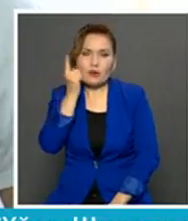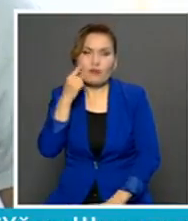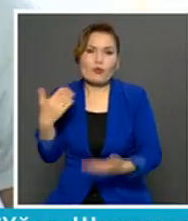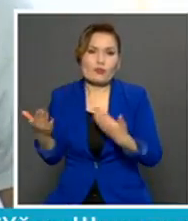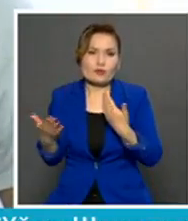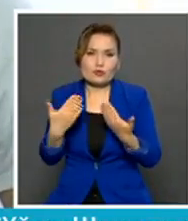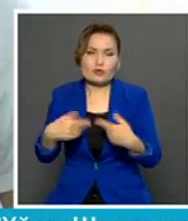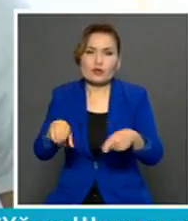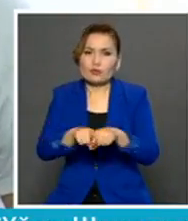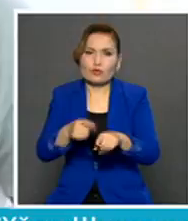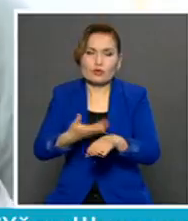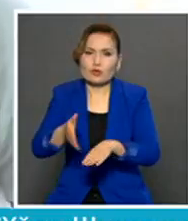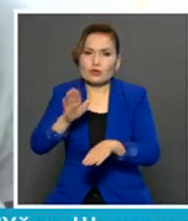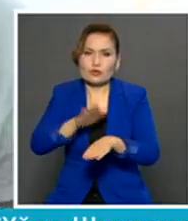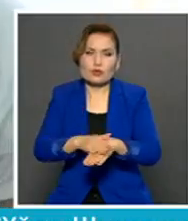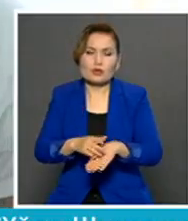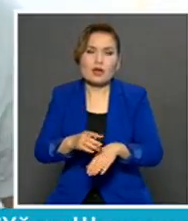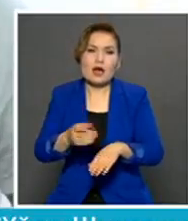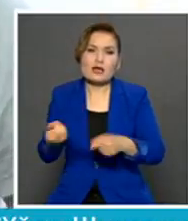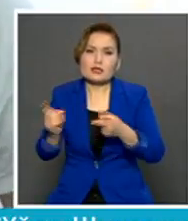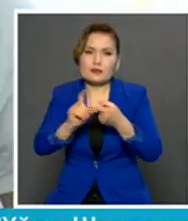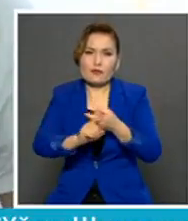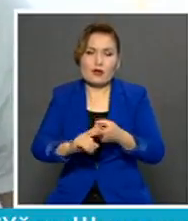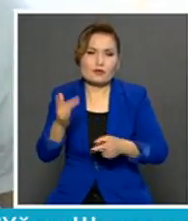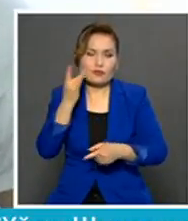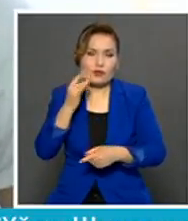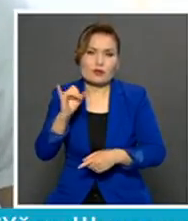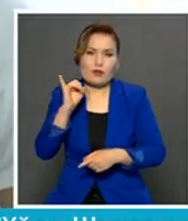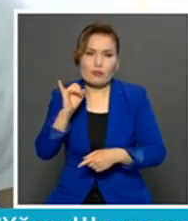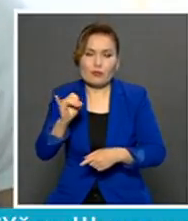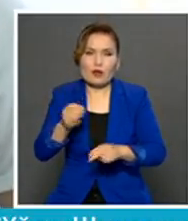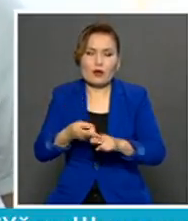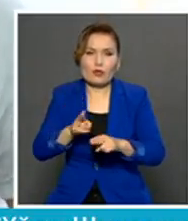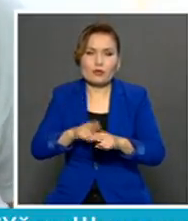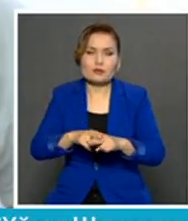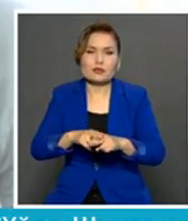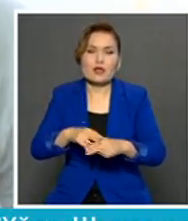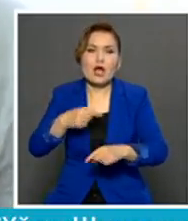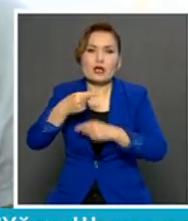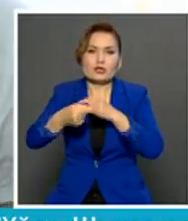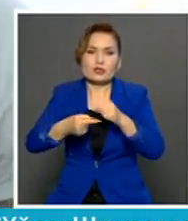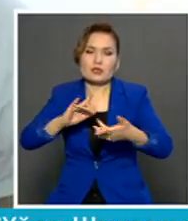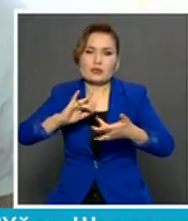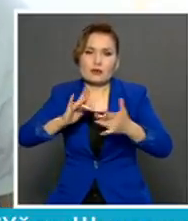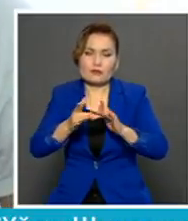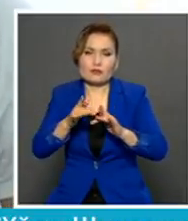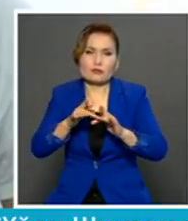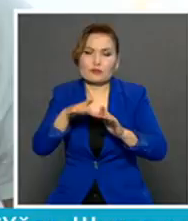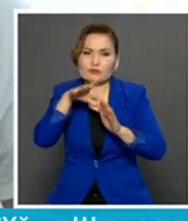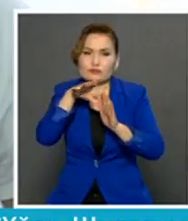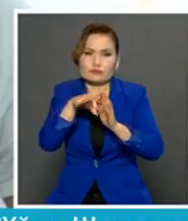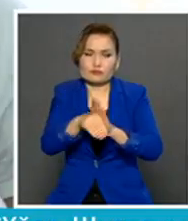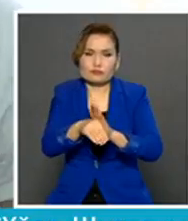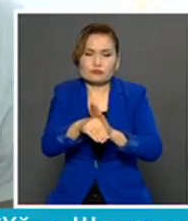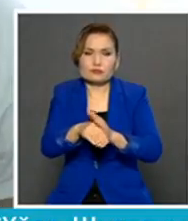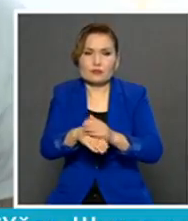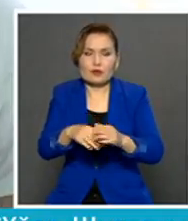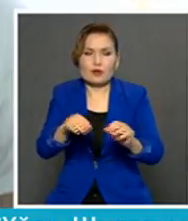Интернетке онлайнға кіріп, бірден кейін қарап керек материалдарды алып, онлайн байланыс жасау деген тіпті